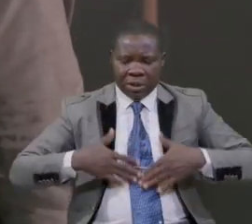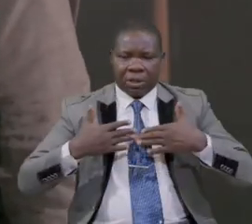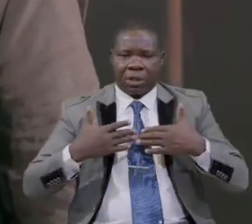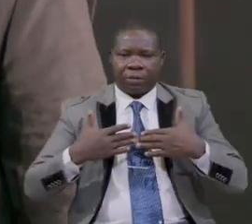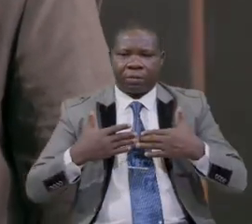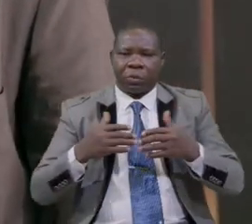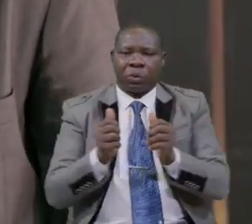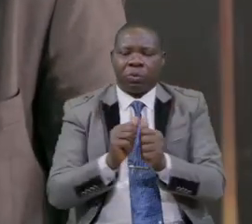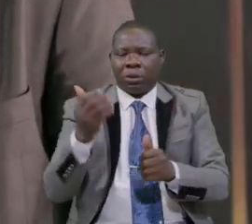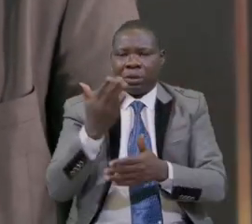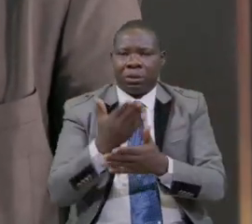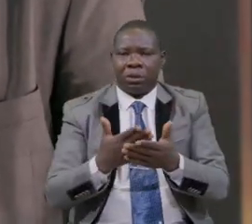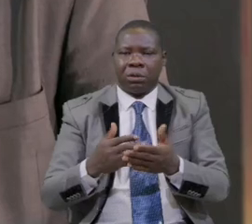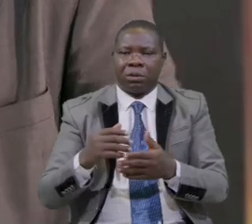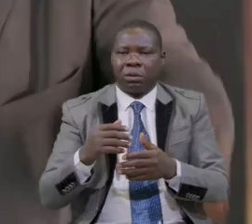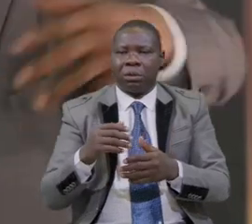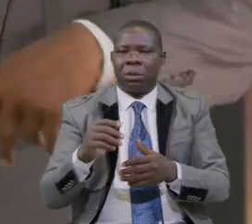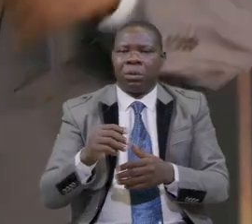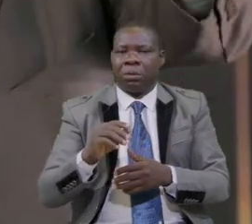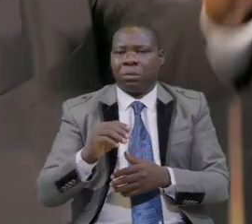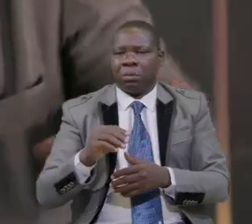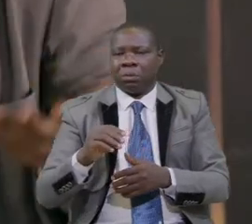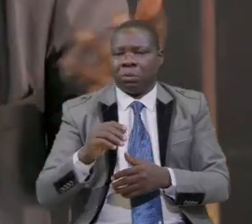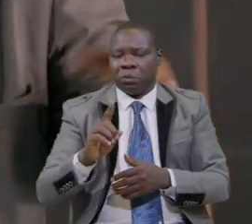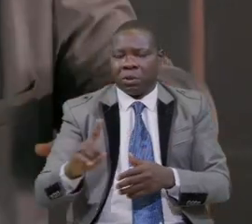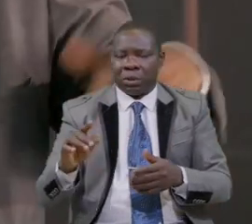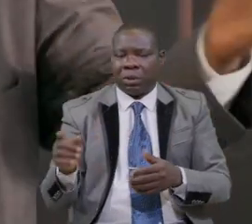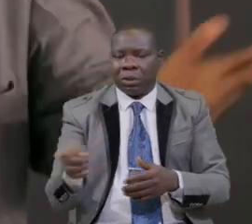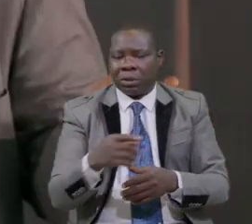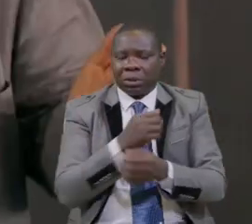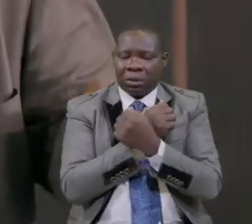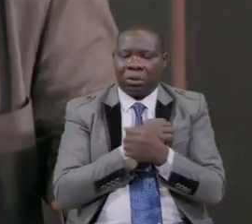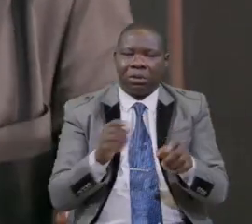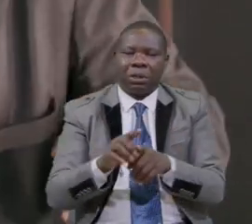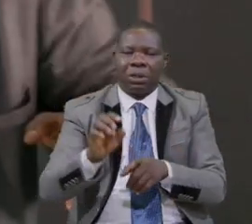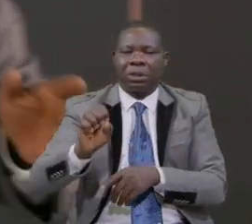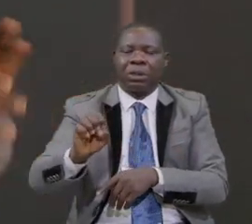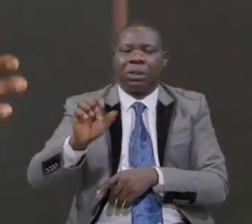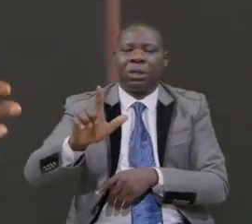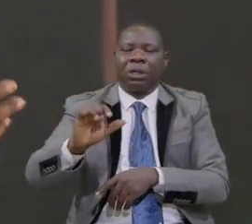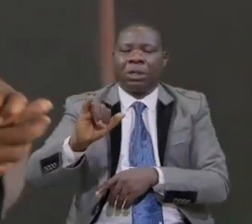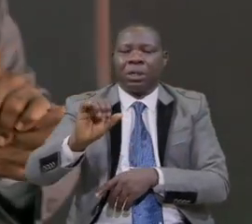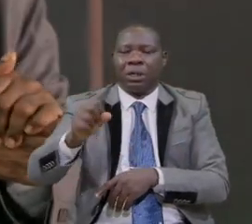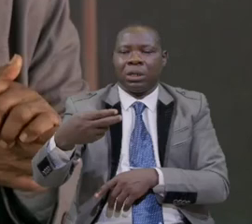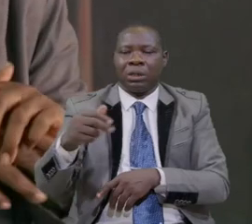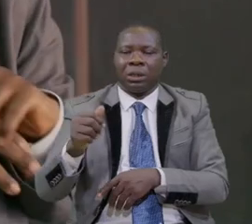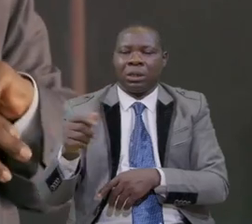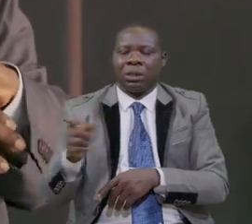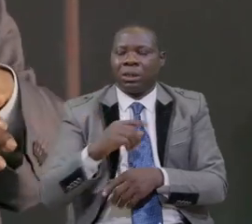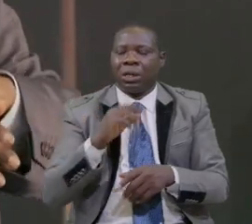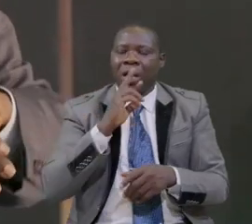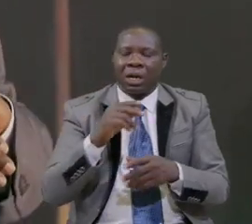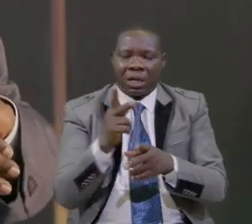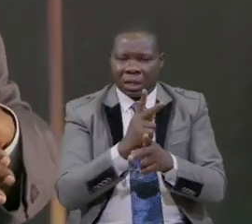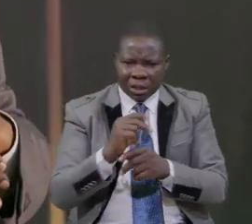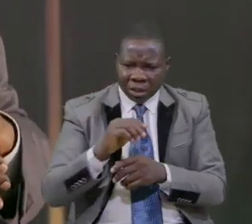avec quelqu'un qu'ils aiment, comme un Élisée, ils seront frivoles, ils vont dire des choses. Même Élisée va se demander,